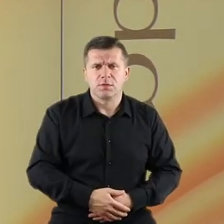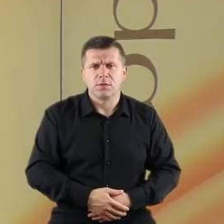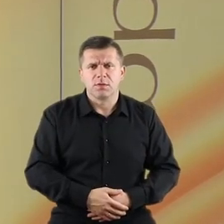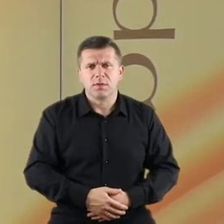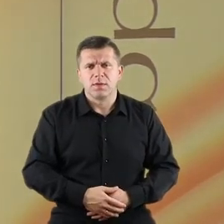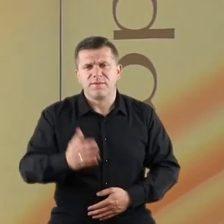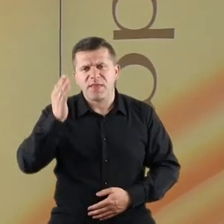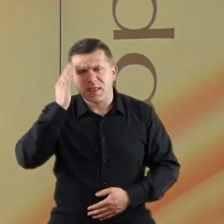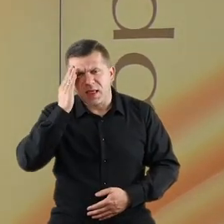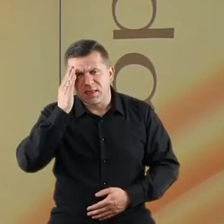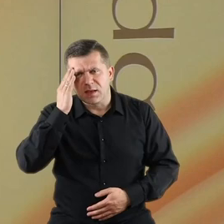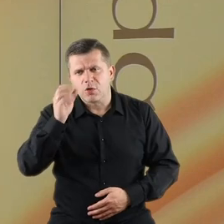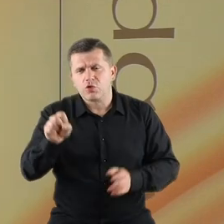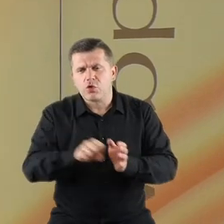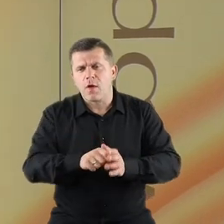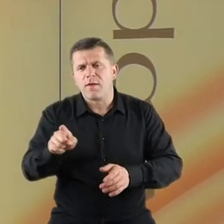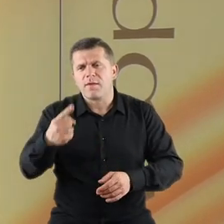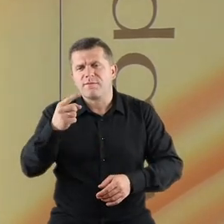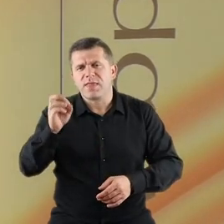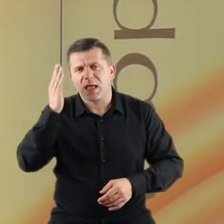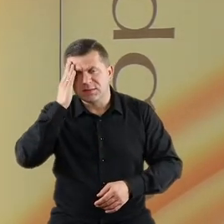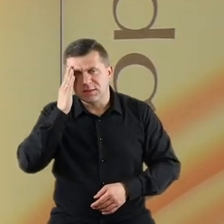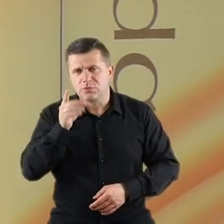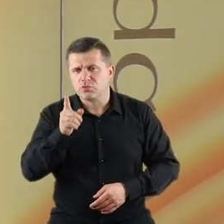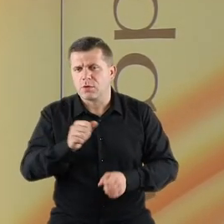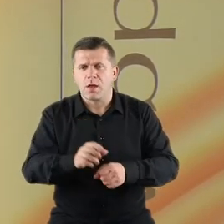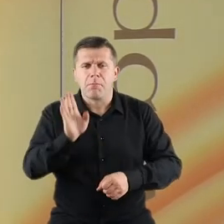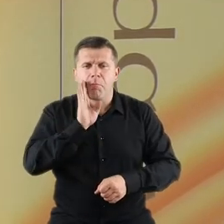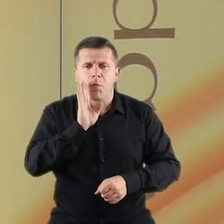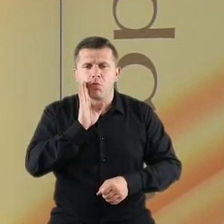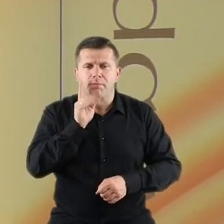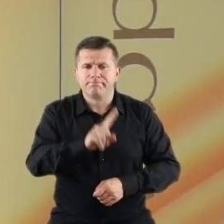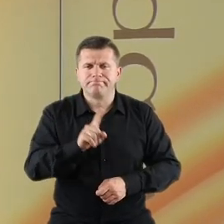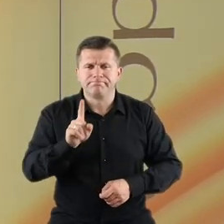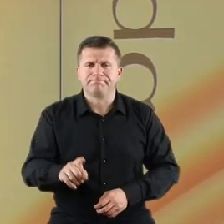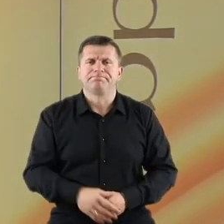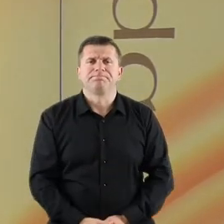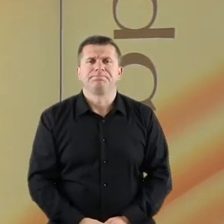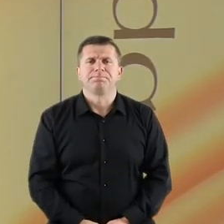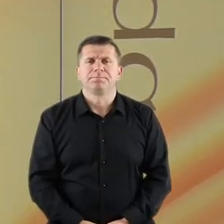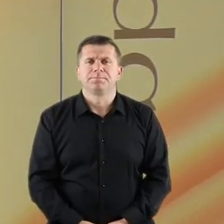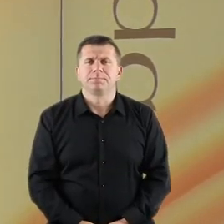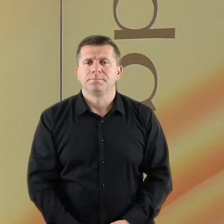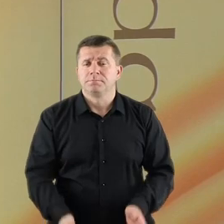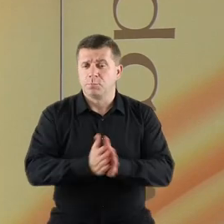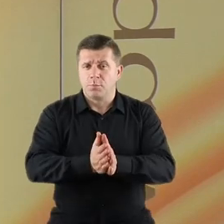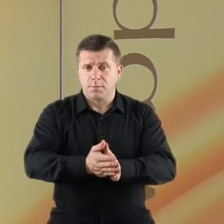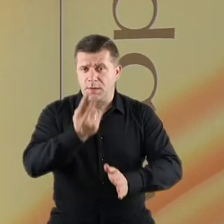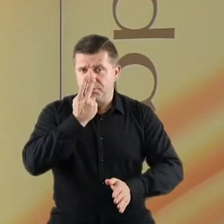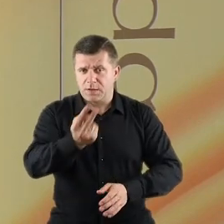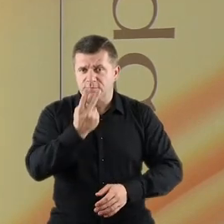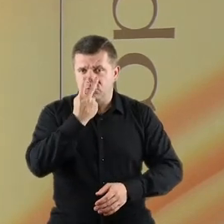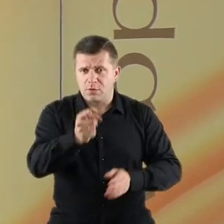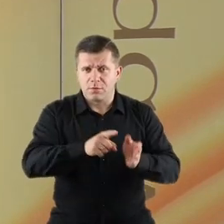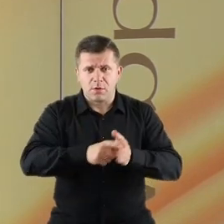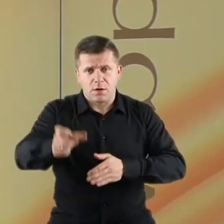wiedzieć do wiedzy ale to jest podobieństwo i teraz proszę popatrzeć wzrok dla